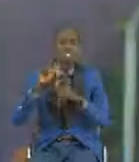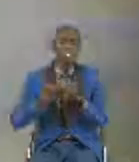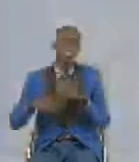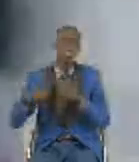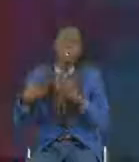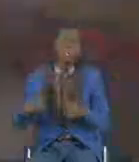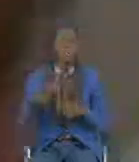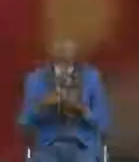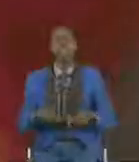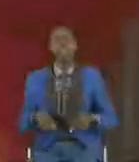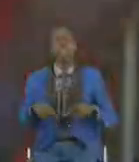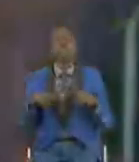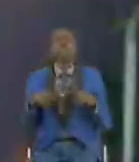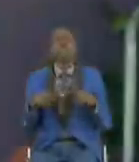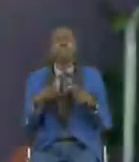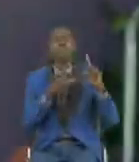chaque vie.